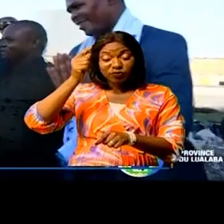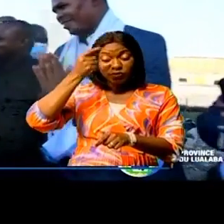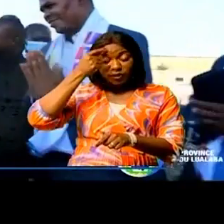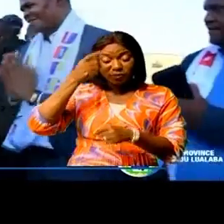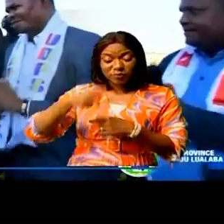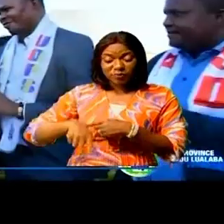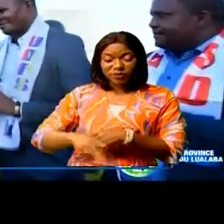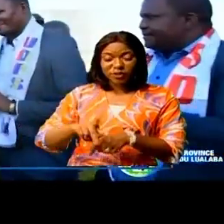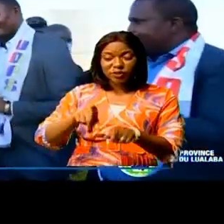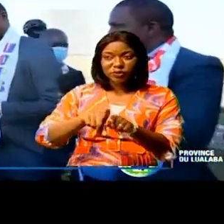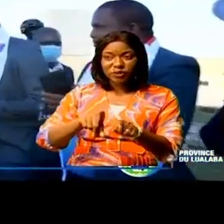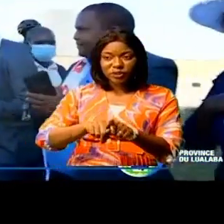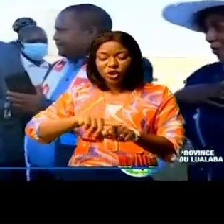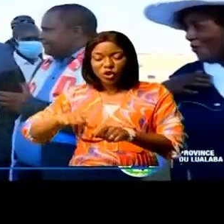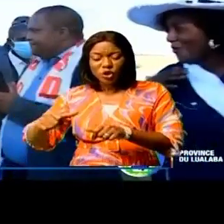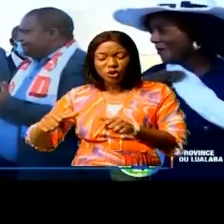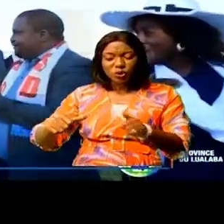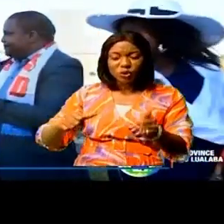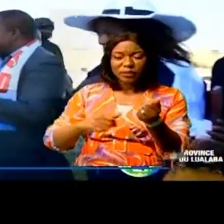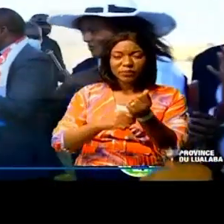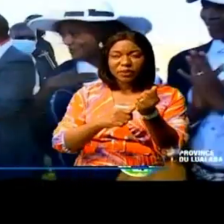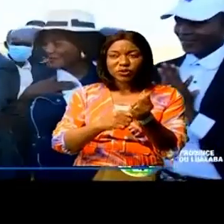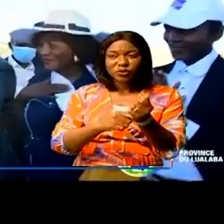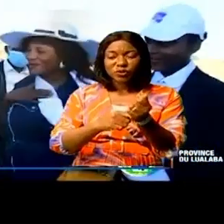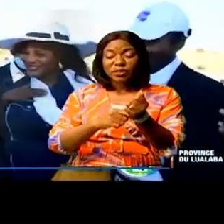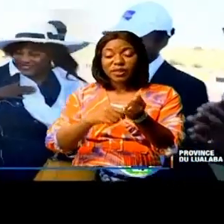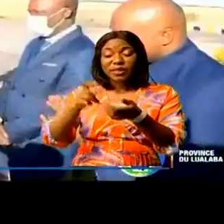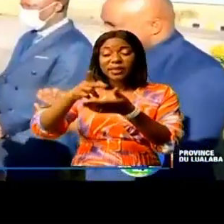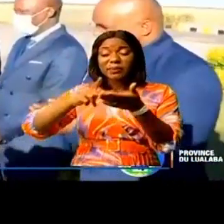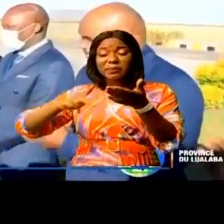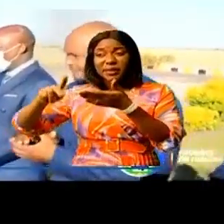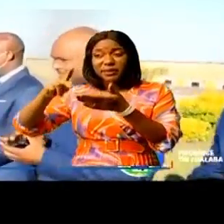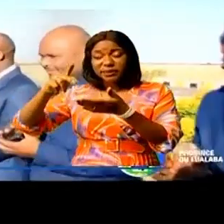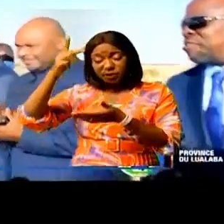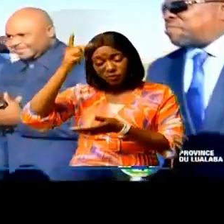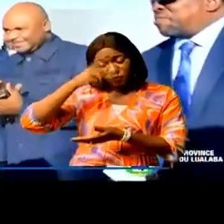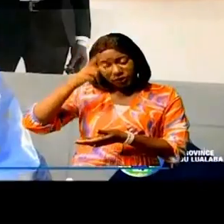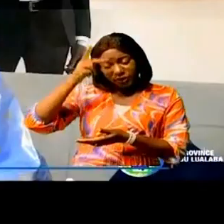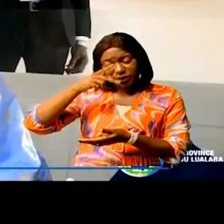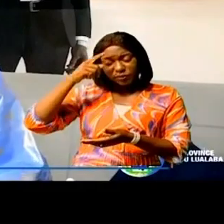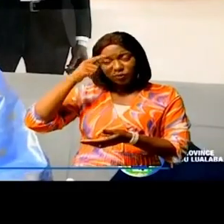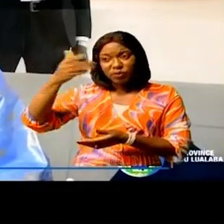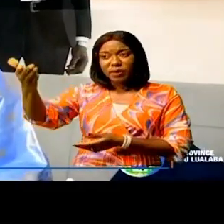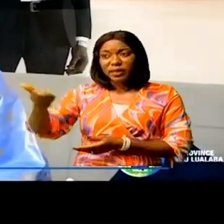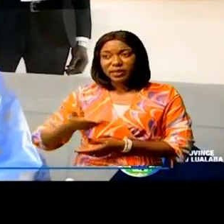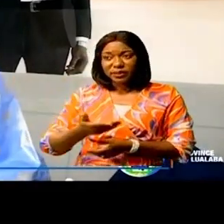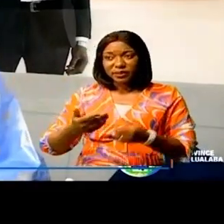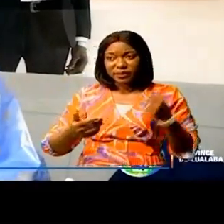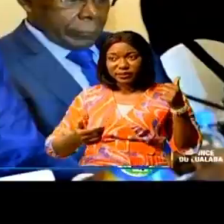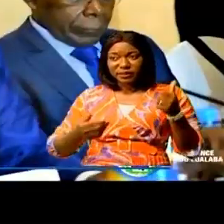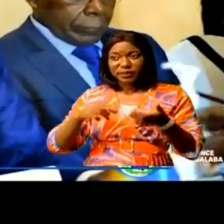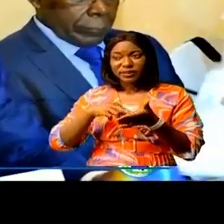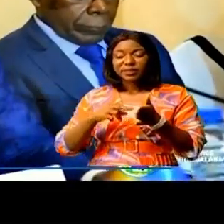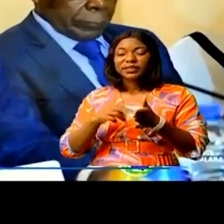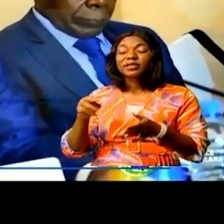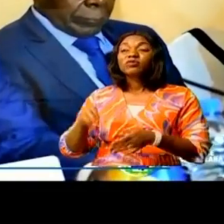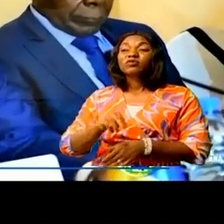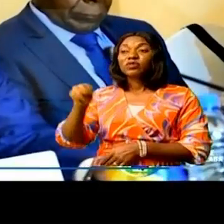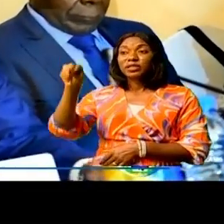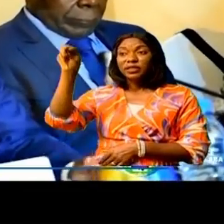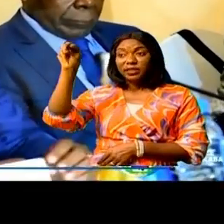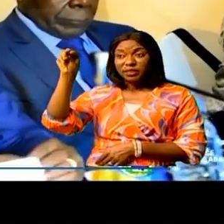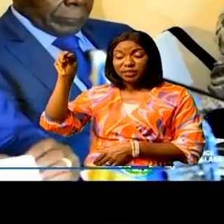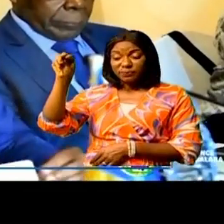que les cadres des partis politiques de l'Union sacrée de la nation s'étaient rangés pour l'accueillir. C'était une mission que devait